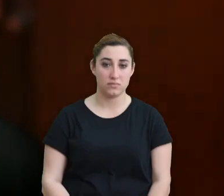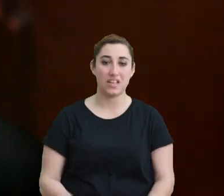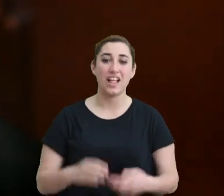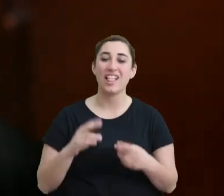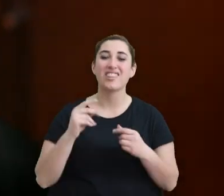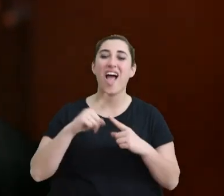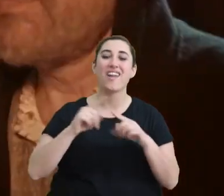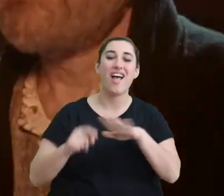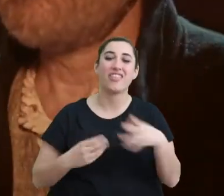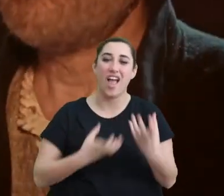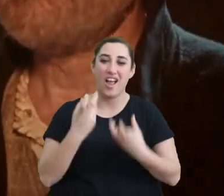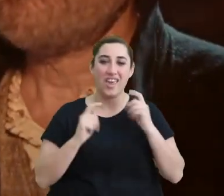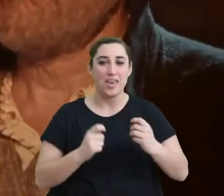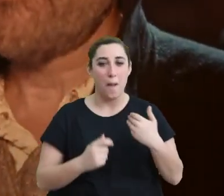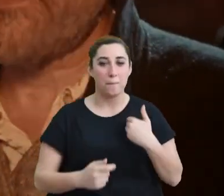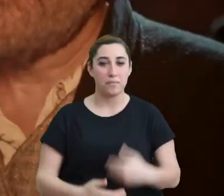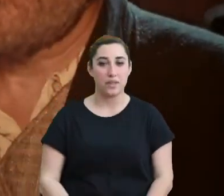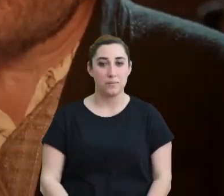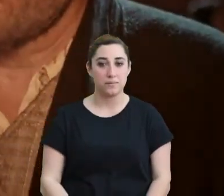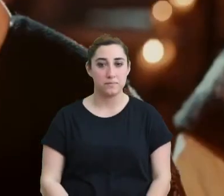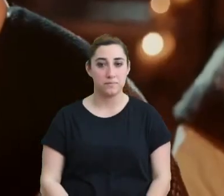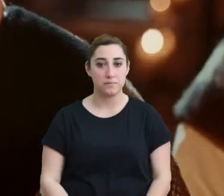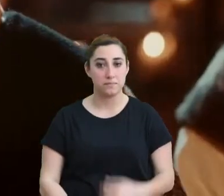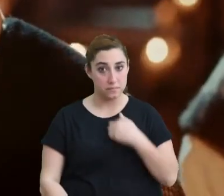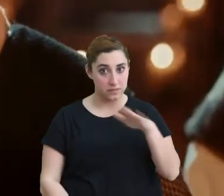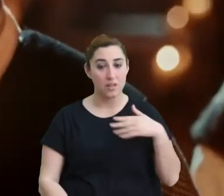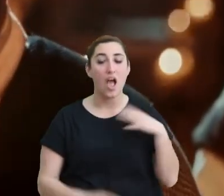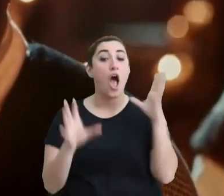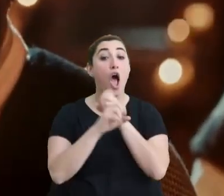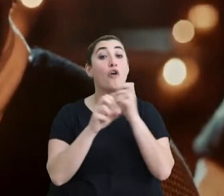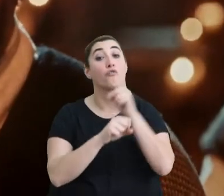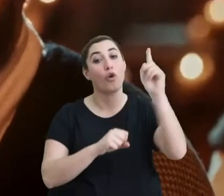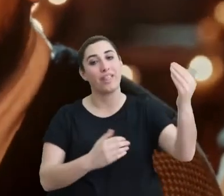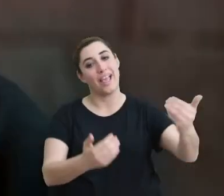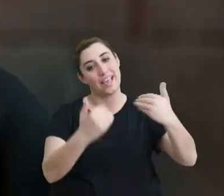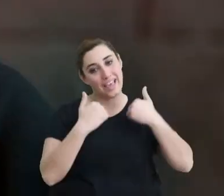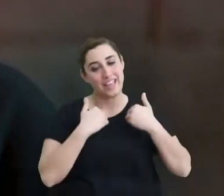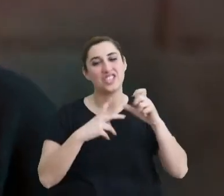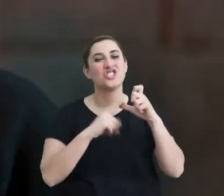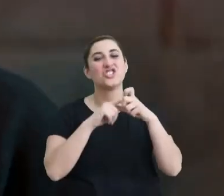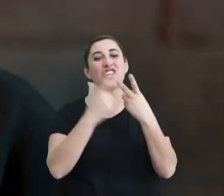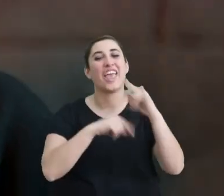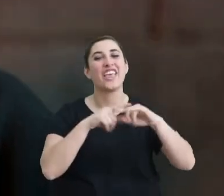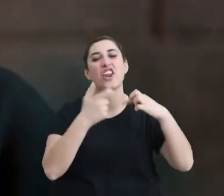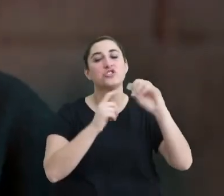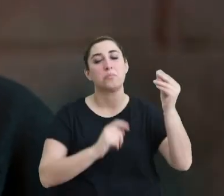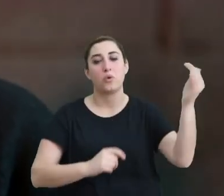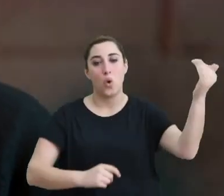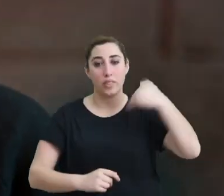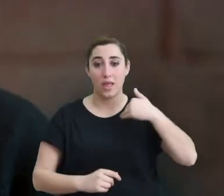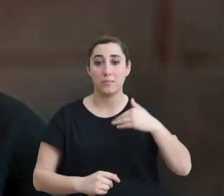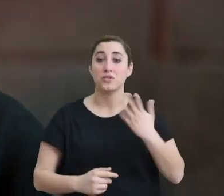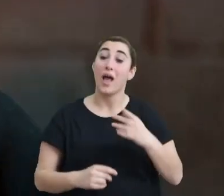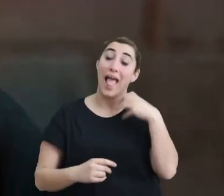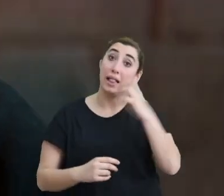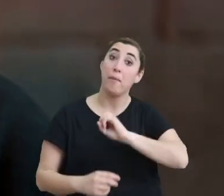Tarhana kaynatmışım şeyhim. Bizden midir? Afyon Karahisar'dan Şeyh Recep Efendi göndermiştir şeyh. Elma